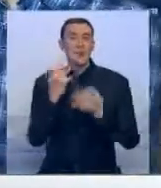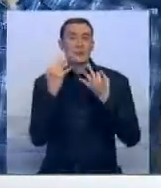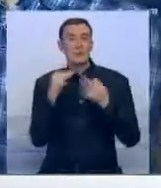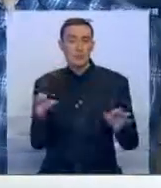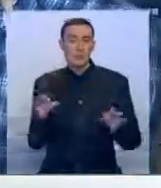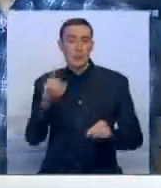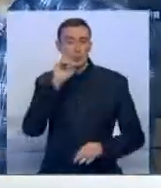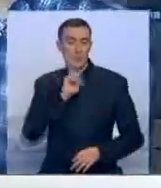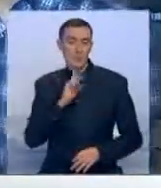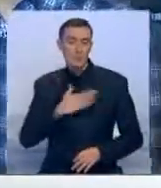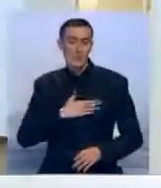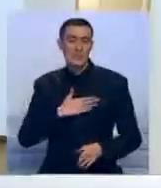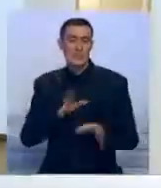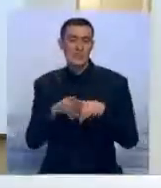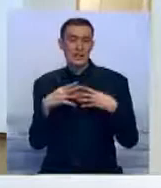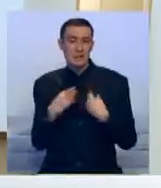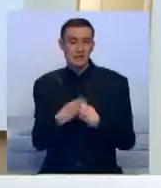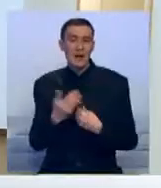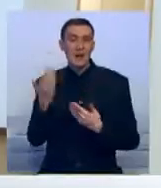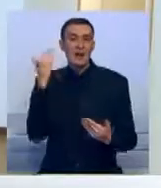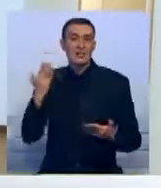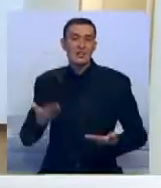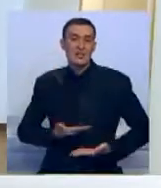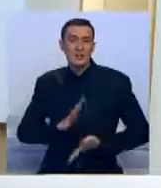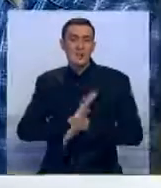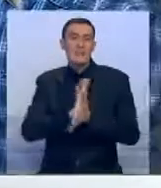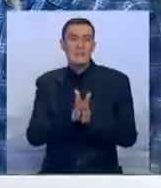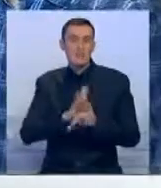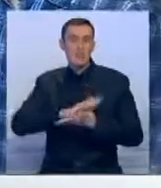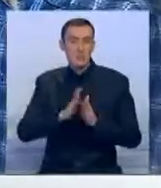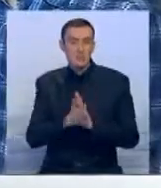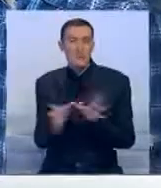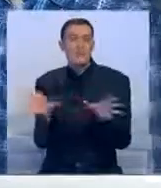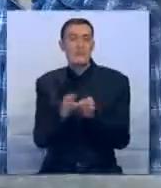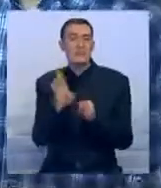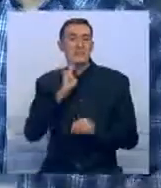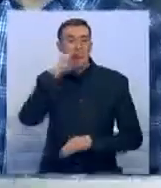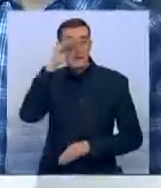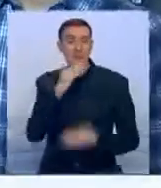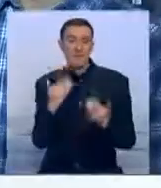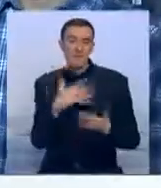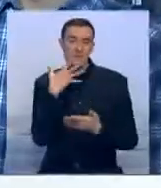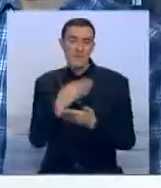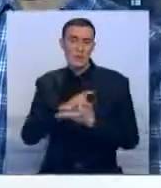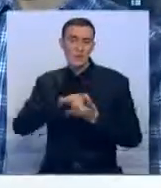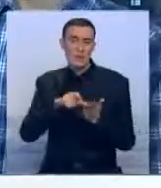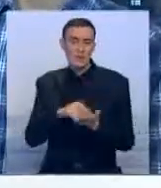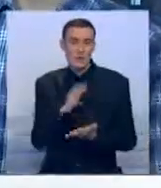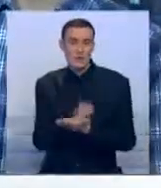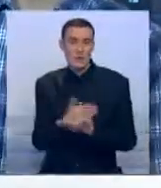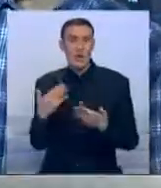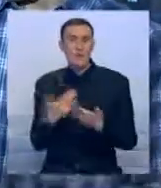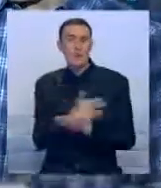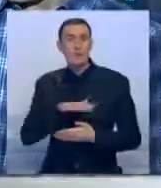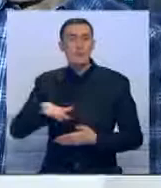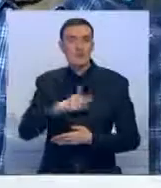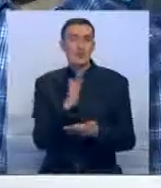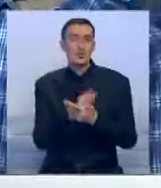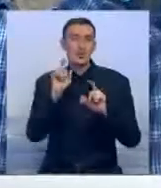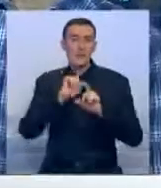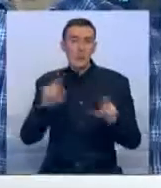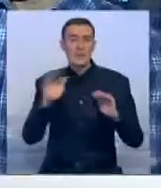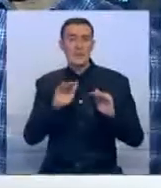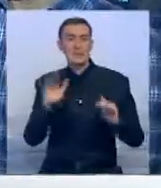нашей семьи. Мы ждем пополнения. Раньше жили в стесненных условиях с родителями, теперь обрели свое жилье. Микрорайон новый, рядом есть школа,